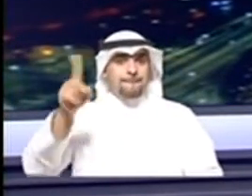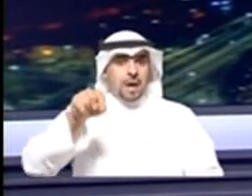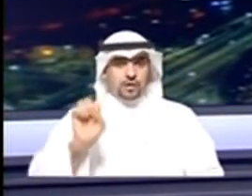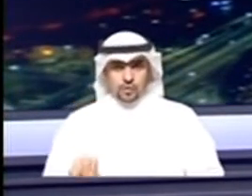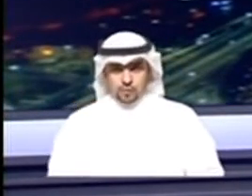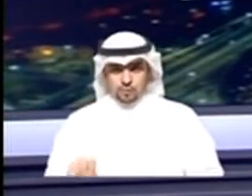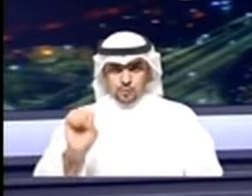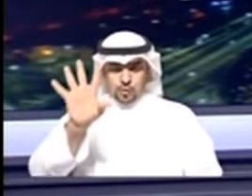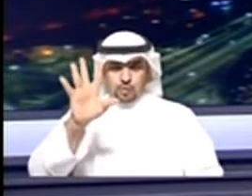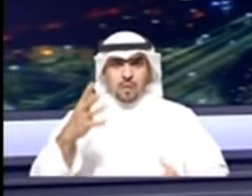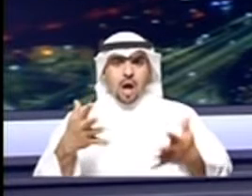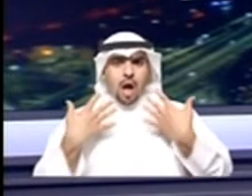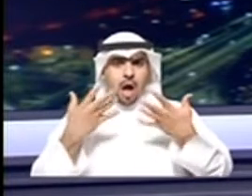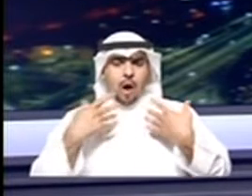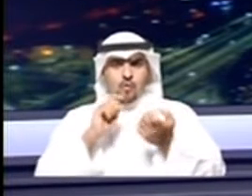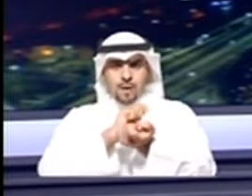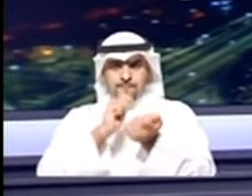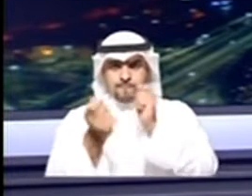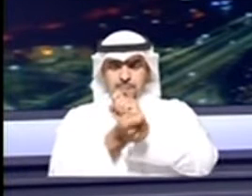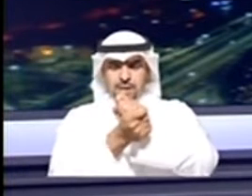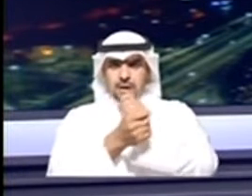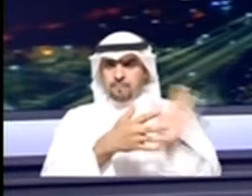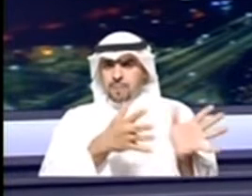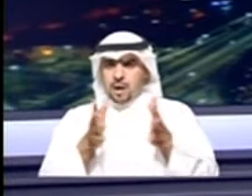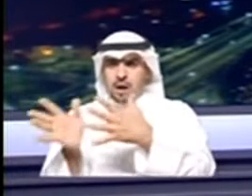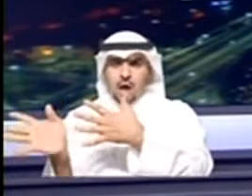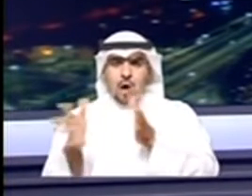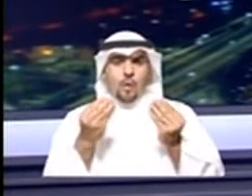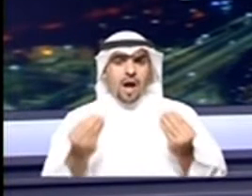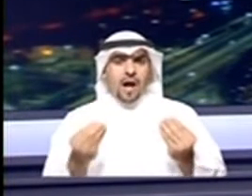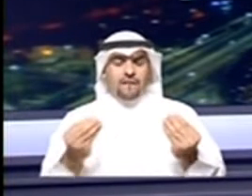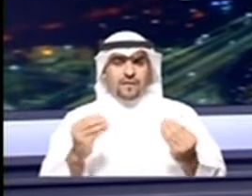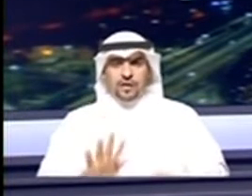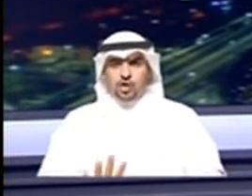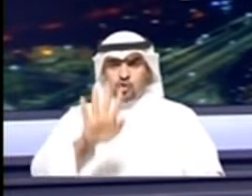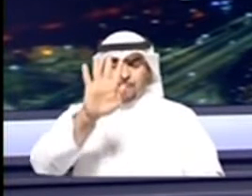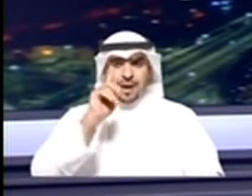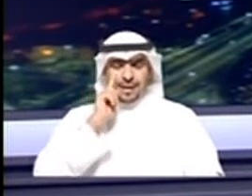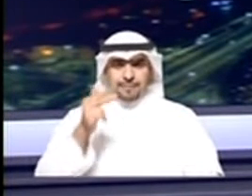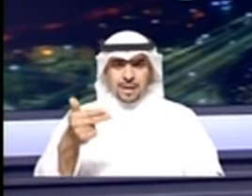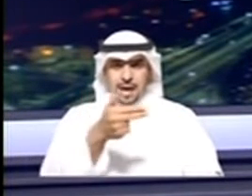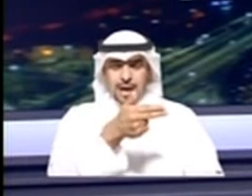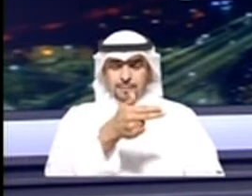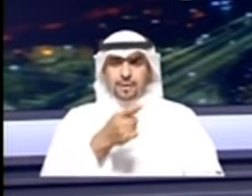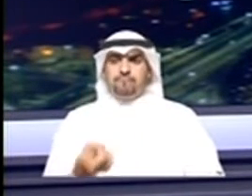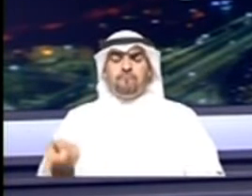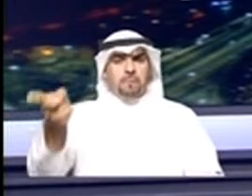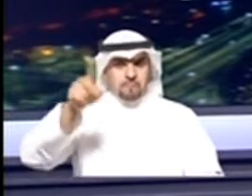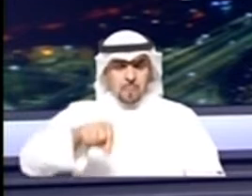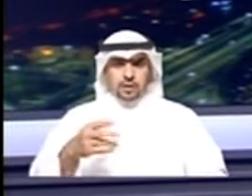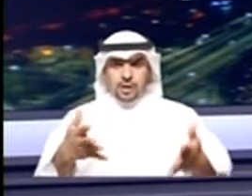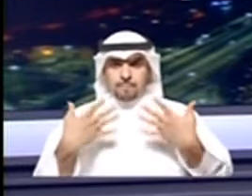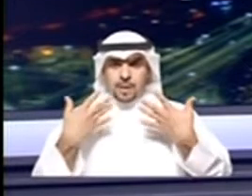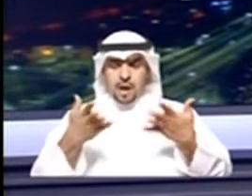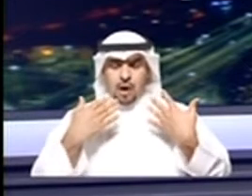يوم الغد إلى رياح شمالية غربية خفيفة السرعة بوجه عام من اليوم لباشر الصبح، تصل سرعتها بوجه عام